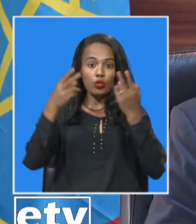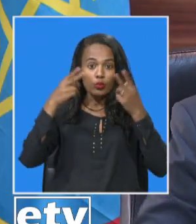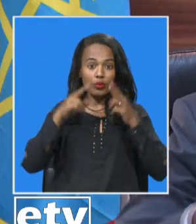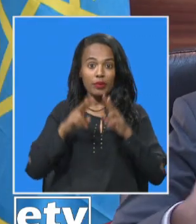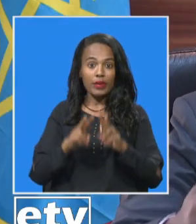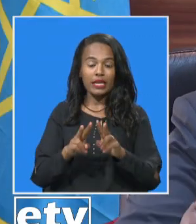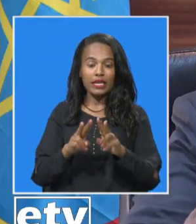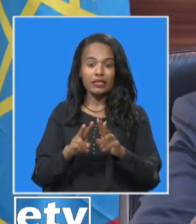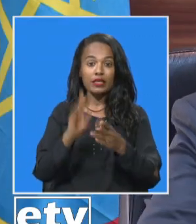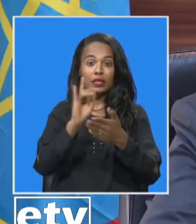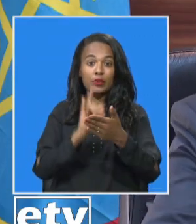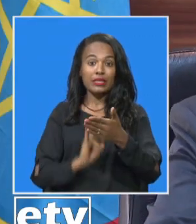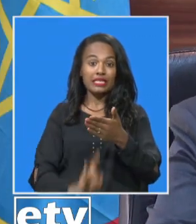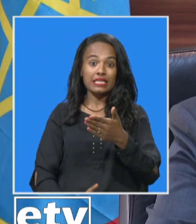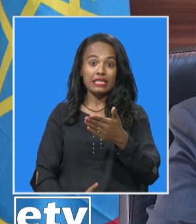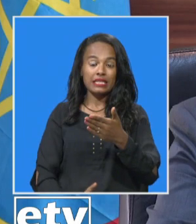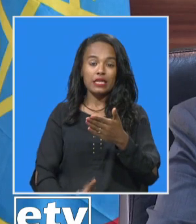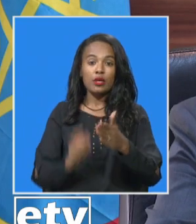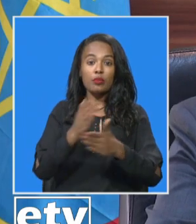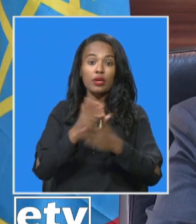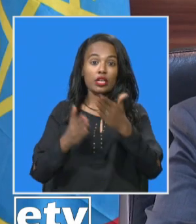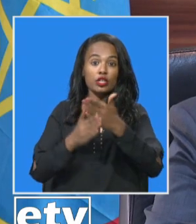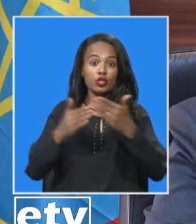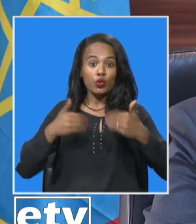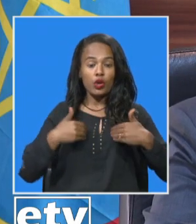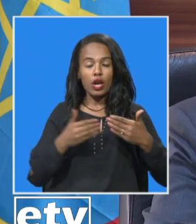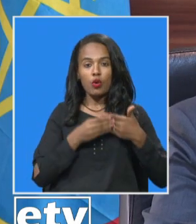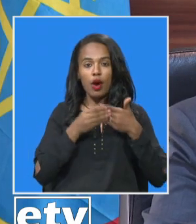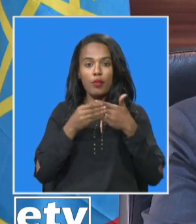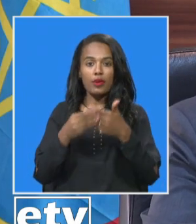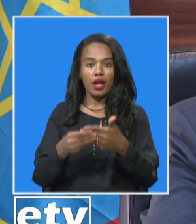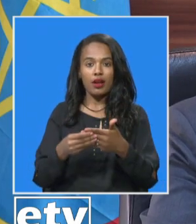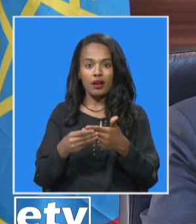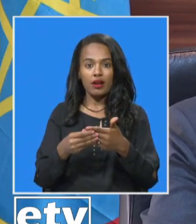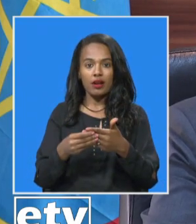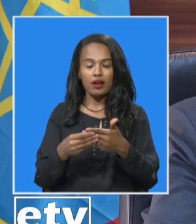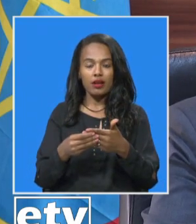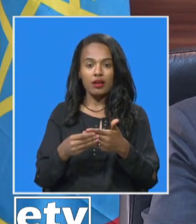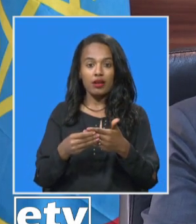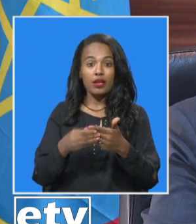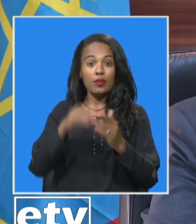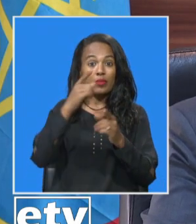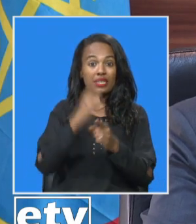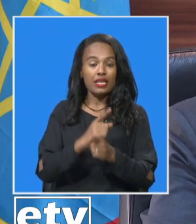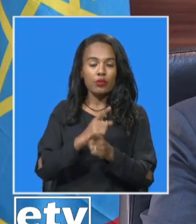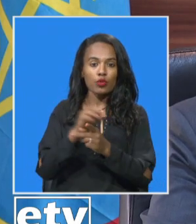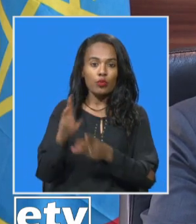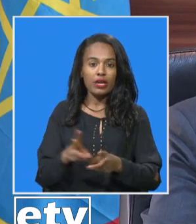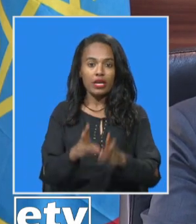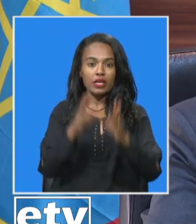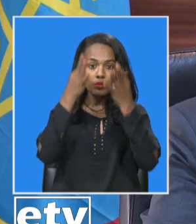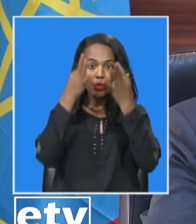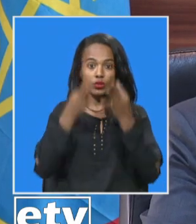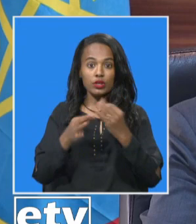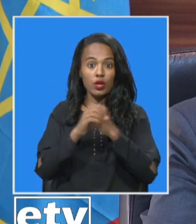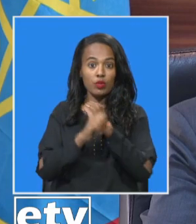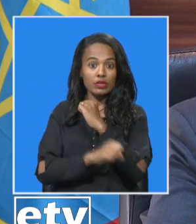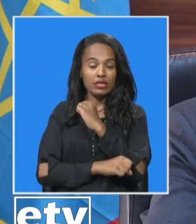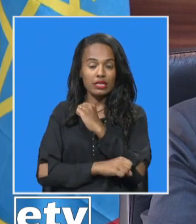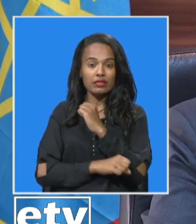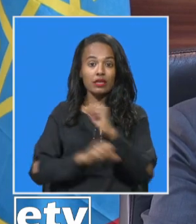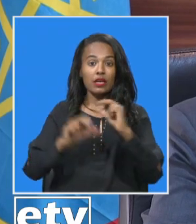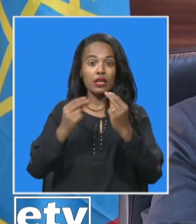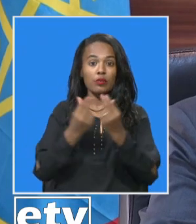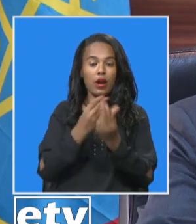በሚመለከት በዝርዝር በየደረጃው ያለው አመራር በተገቢው መንገድ በውሳኔው መሰረት ግብረ